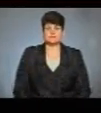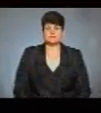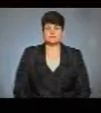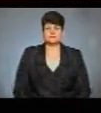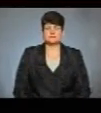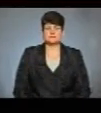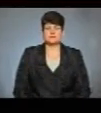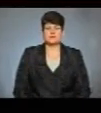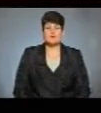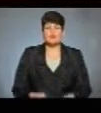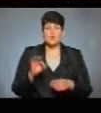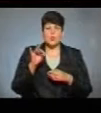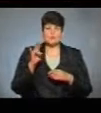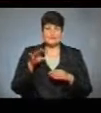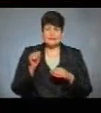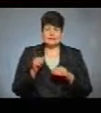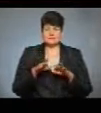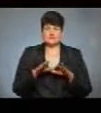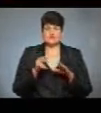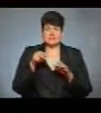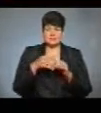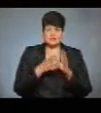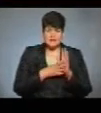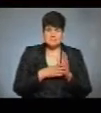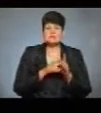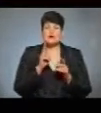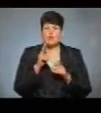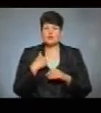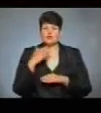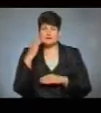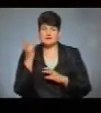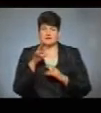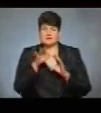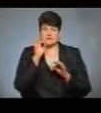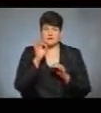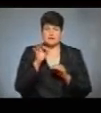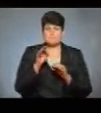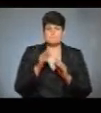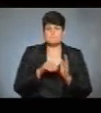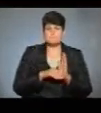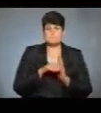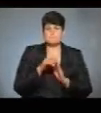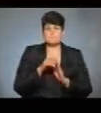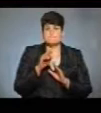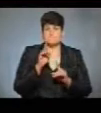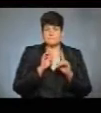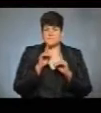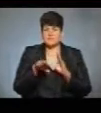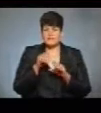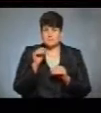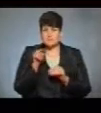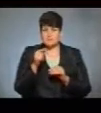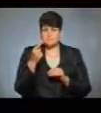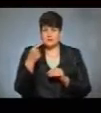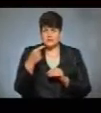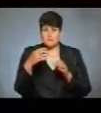В онлайн-інструменті «Вибори 2019. За кого голосувати?» потрібно обрати розділ «Парламентські вибори». У ньому є три підрозділи. Перший